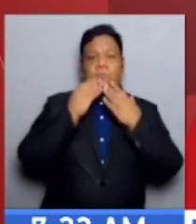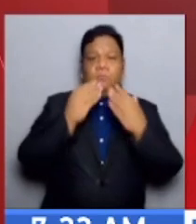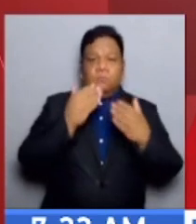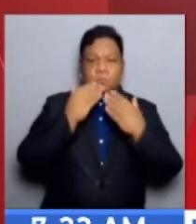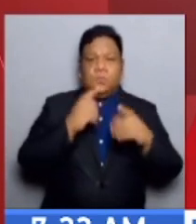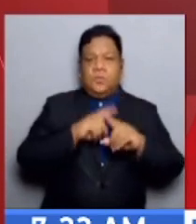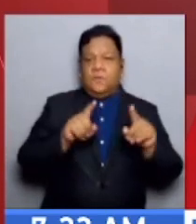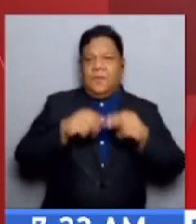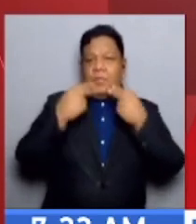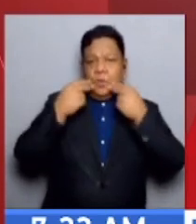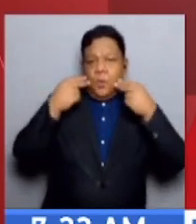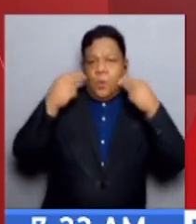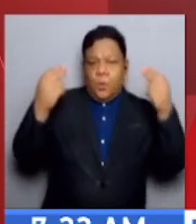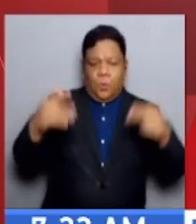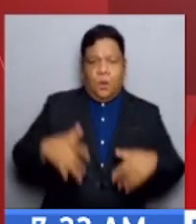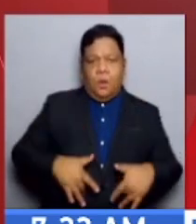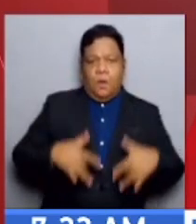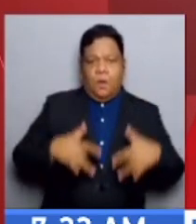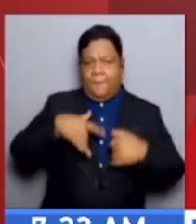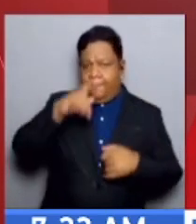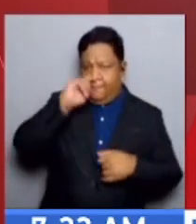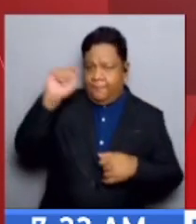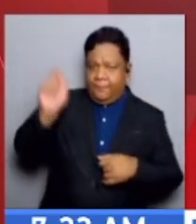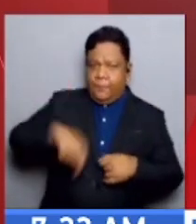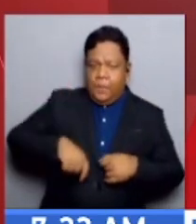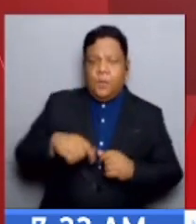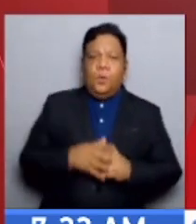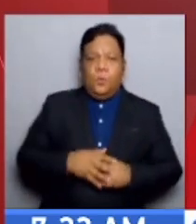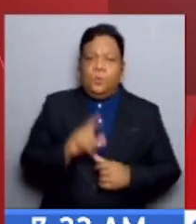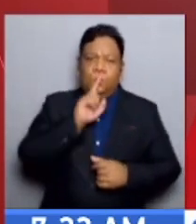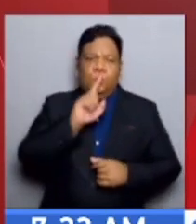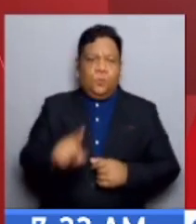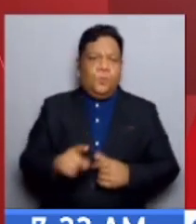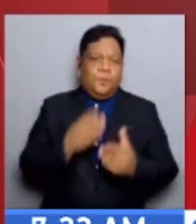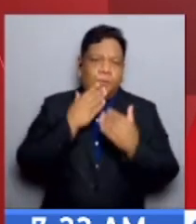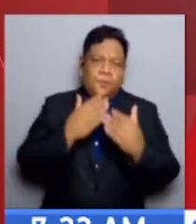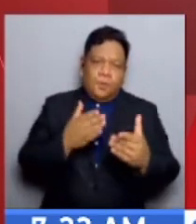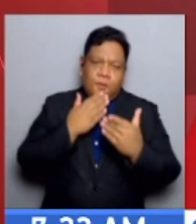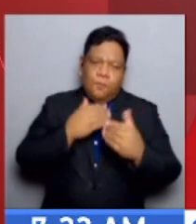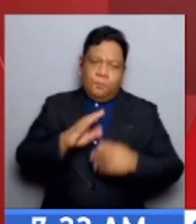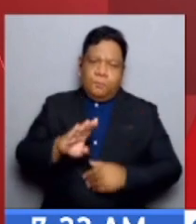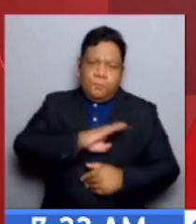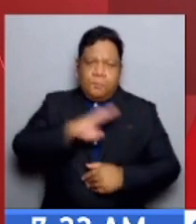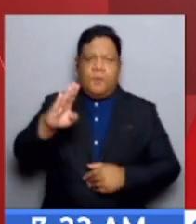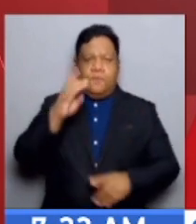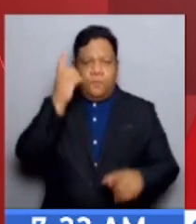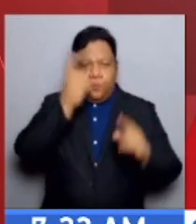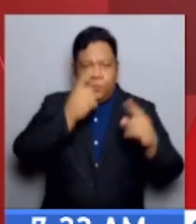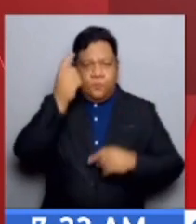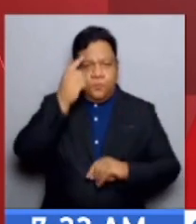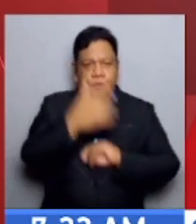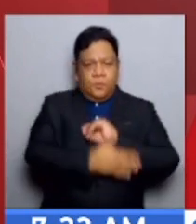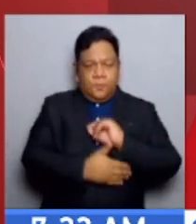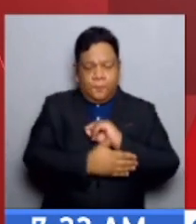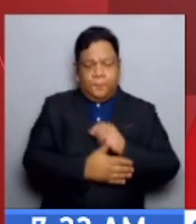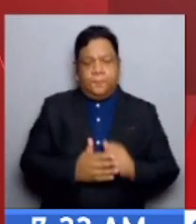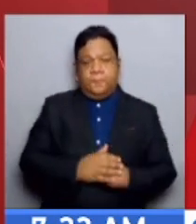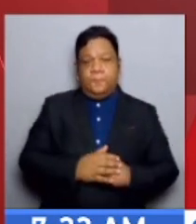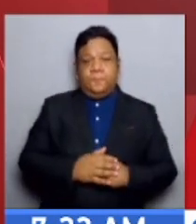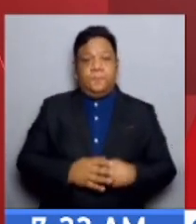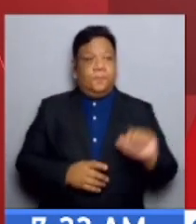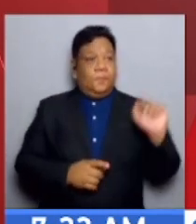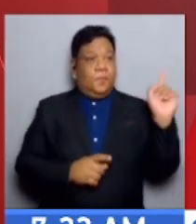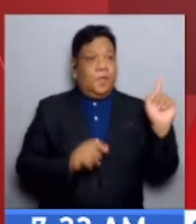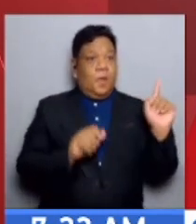buhay. Salamat daw sa tapang at malasakit sa bayan. Ipinagmamalaki naman ni Aya Menor na isa siyang Pilipino.